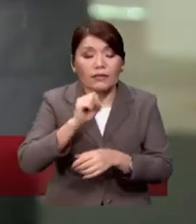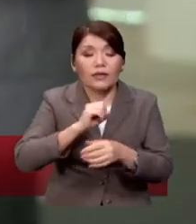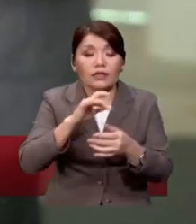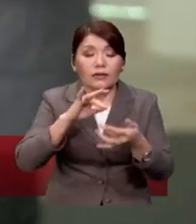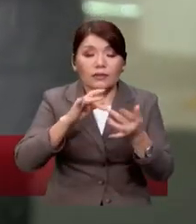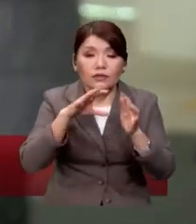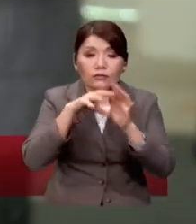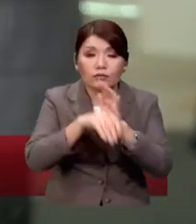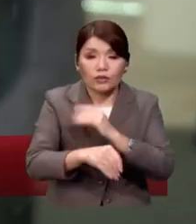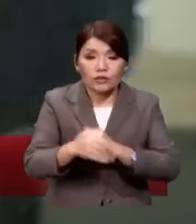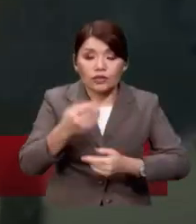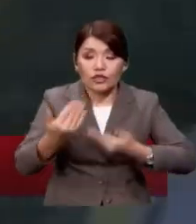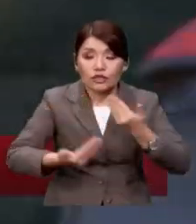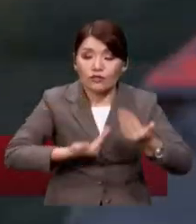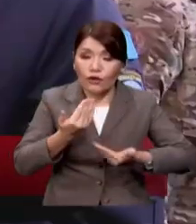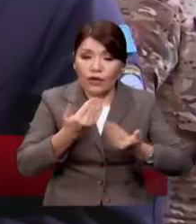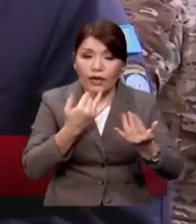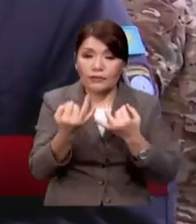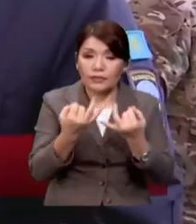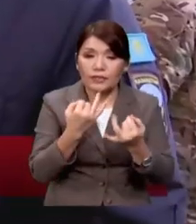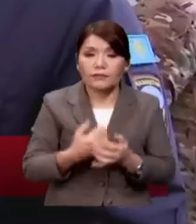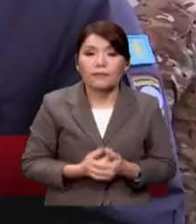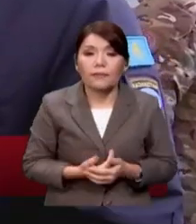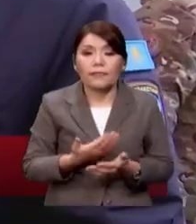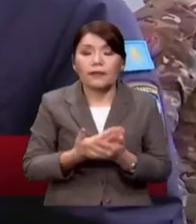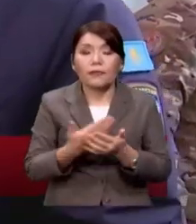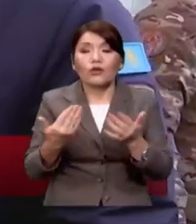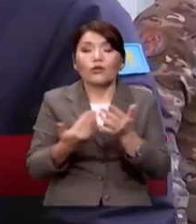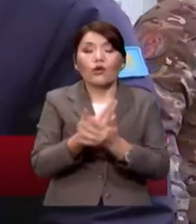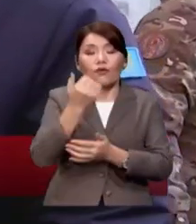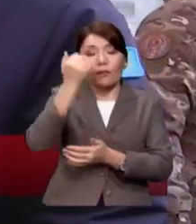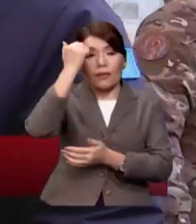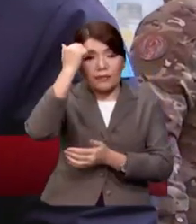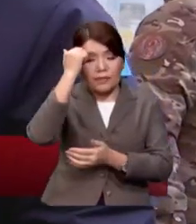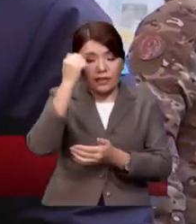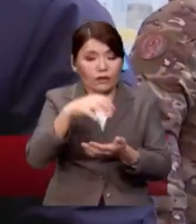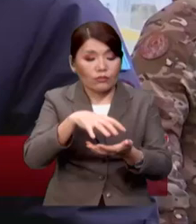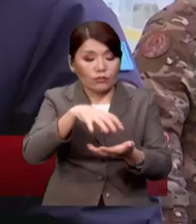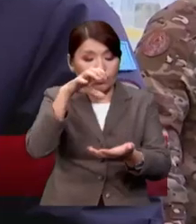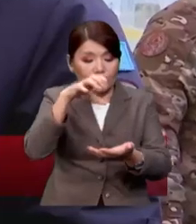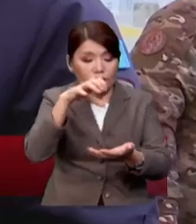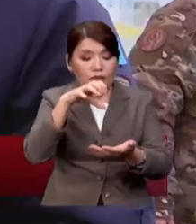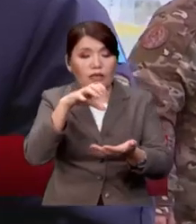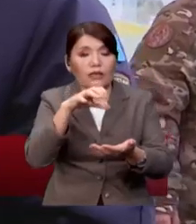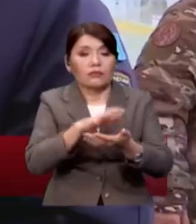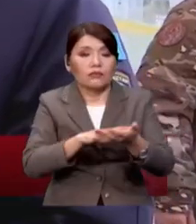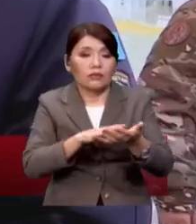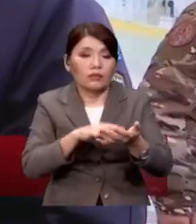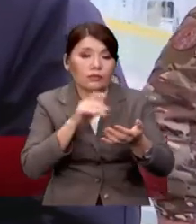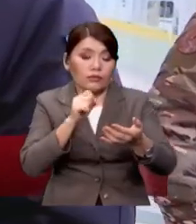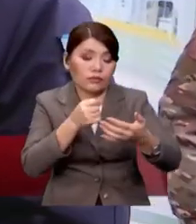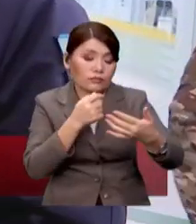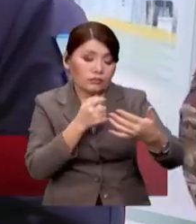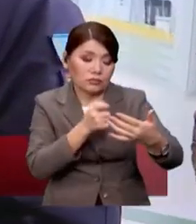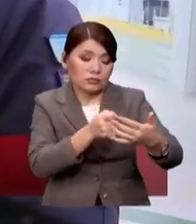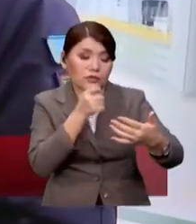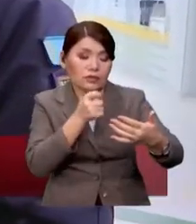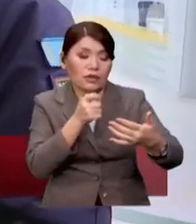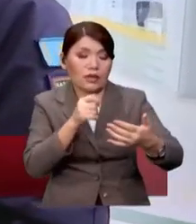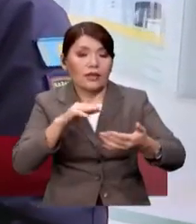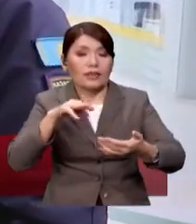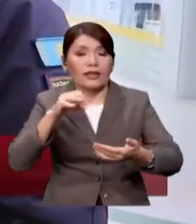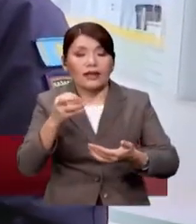средствами, включая живое общение. Мы разработали новую памятку с QR-кодом. Тут можете пройти в